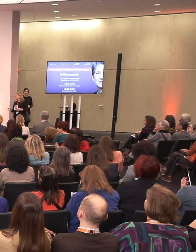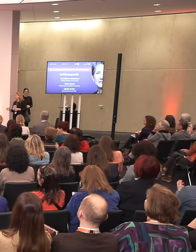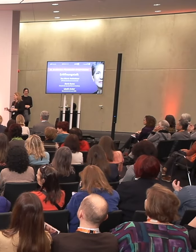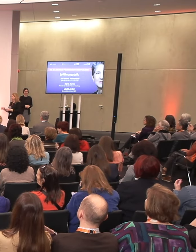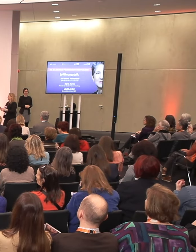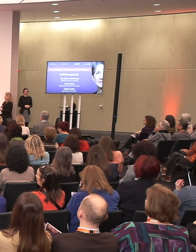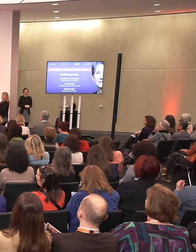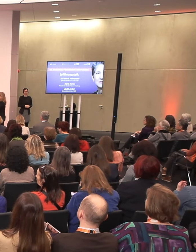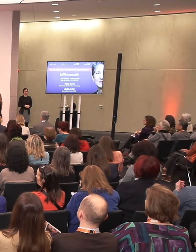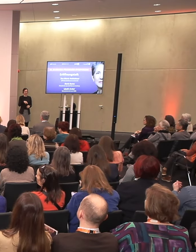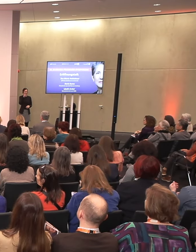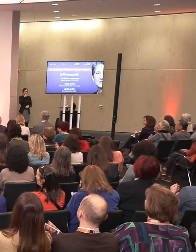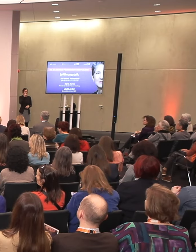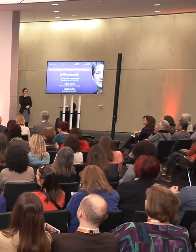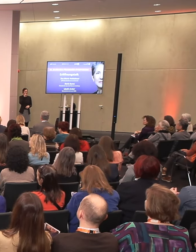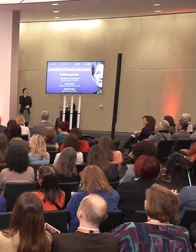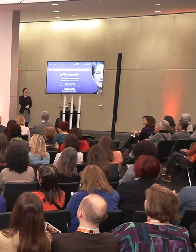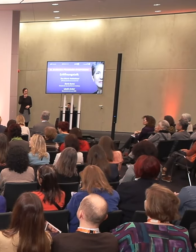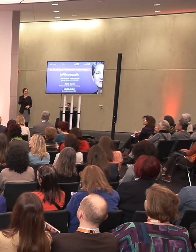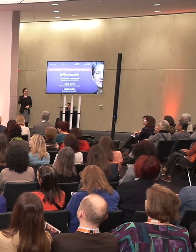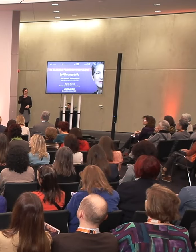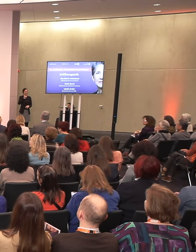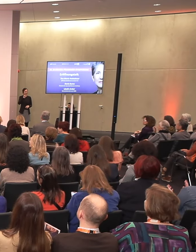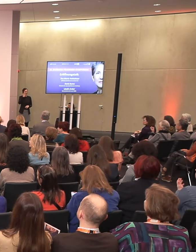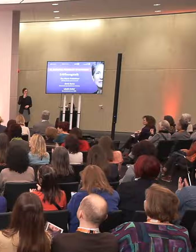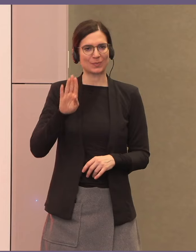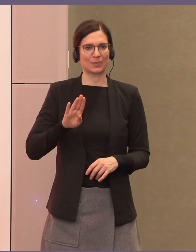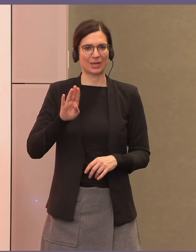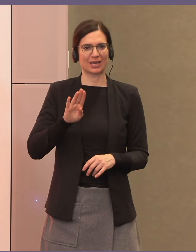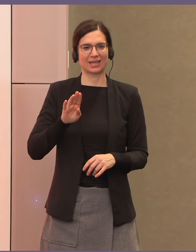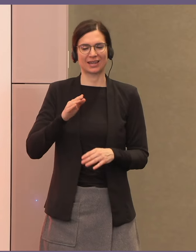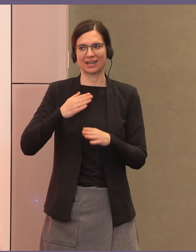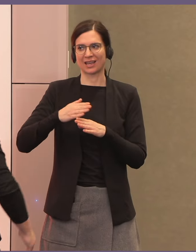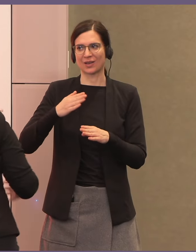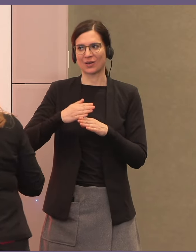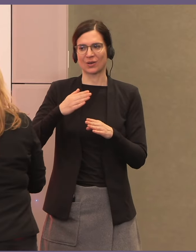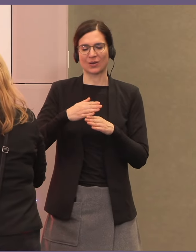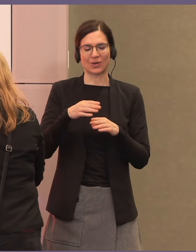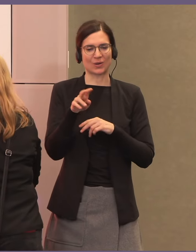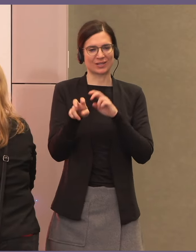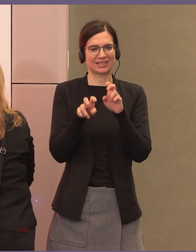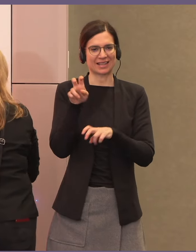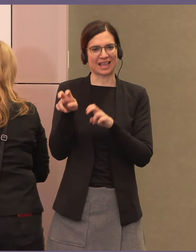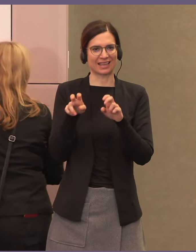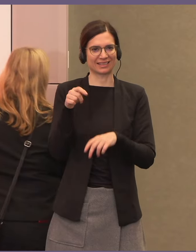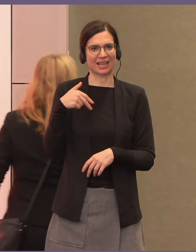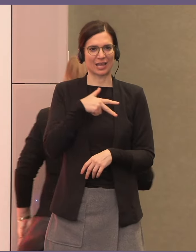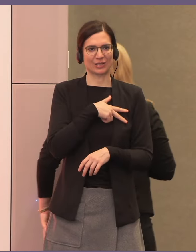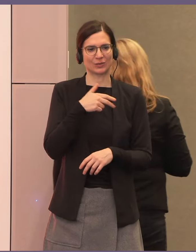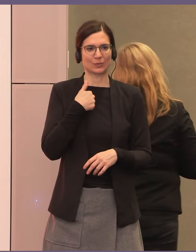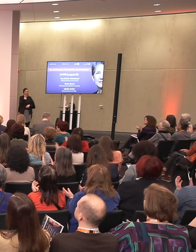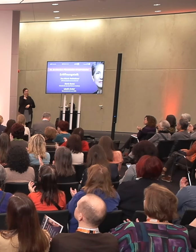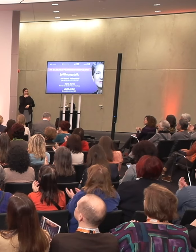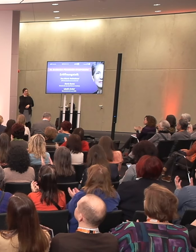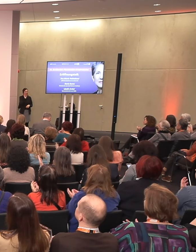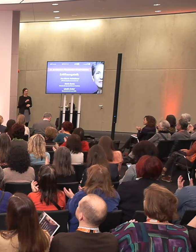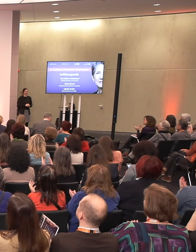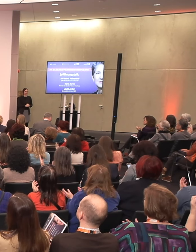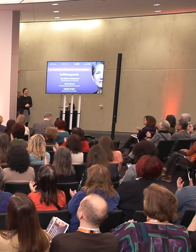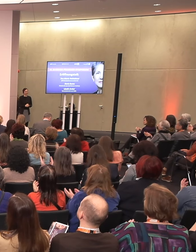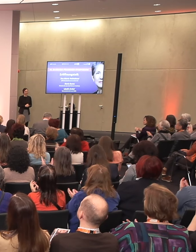Liebe Eva-Maria Holz-Leitner als Vorsitzende der Bundes-SPÖ-Frauen. Applaus